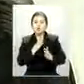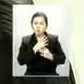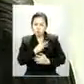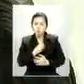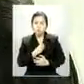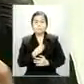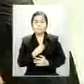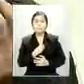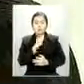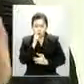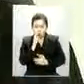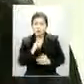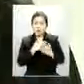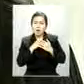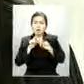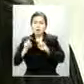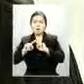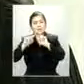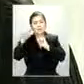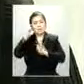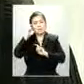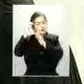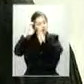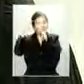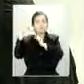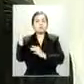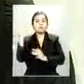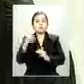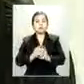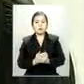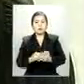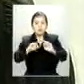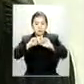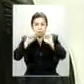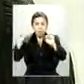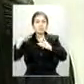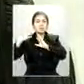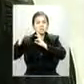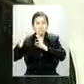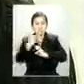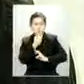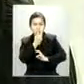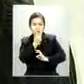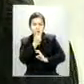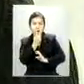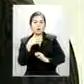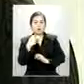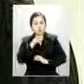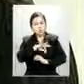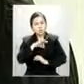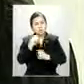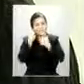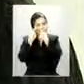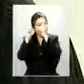บเราไม่ได้เกิดความคิดอะไรนึกออกไหมฮะถ้าเกิดว่าหนังมันทำให้เรามีแง่คิดมีมุมมองใหม่มองในมุม